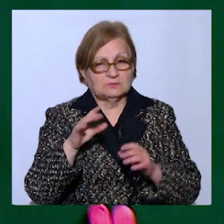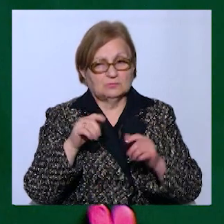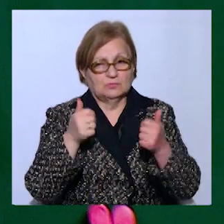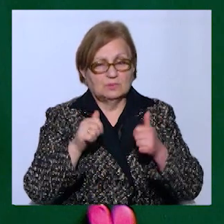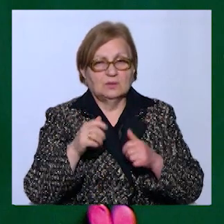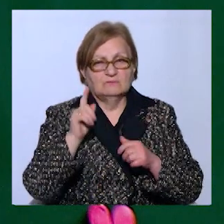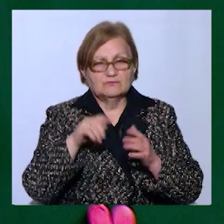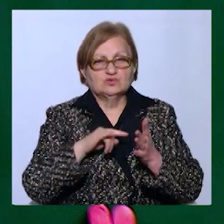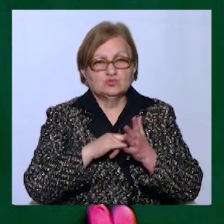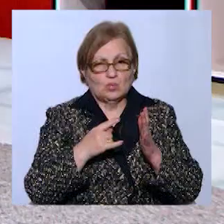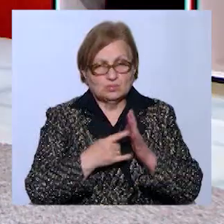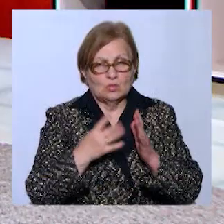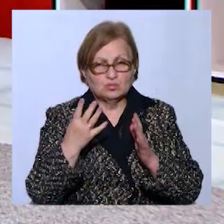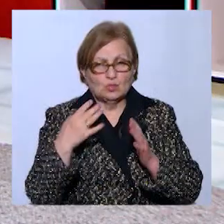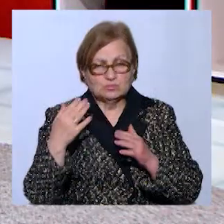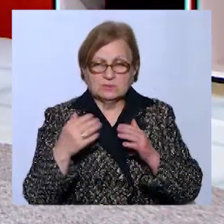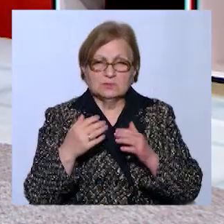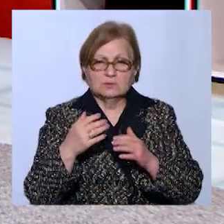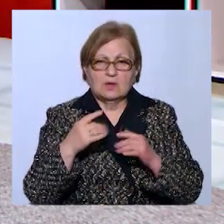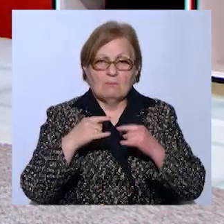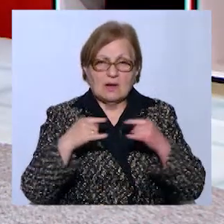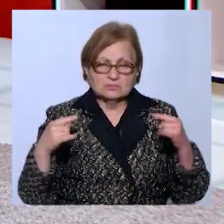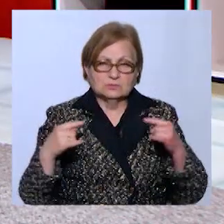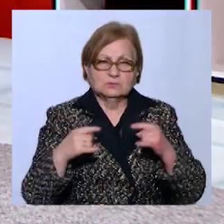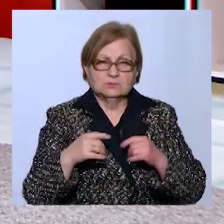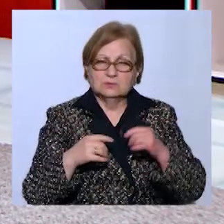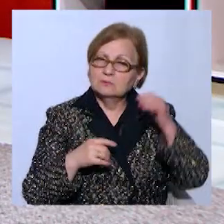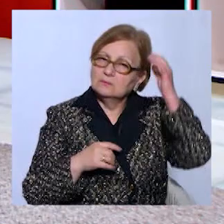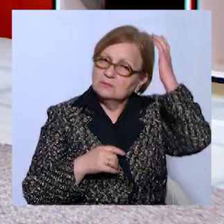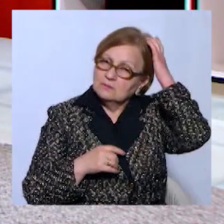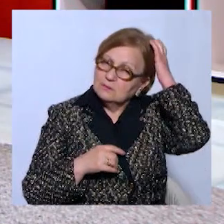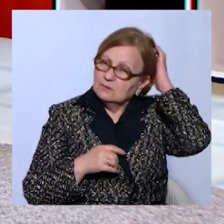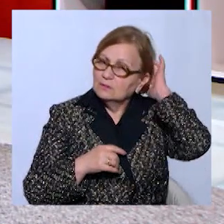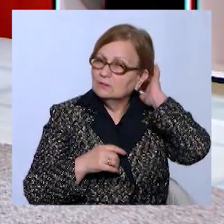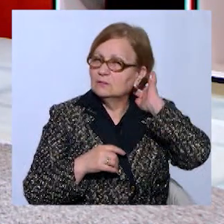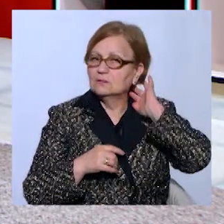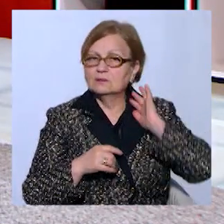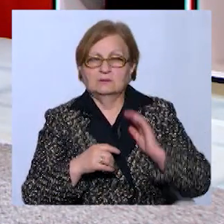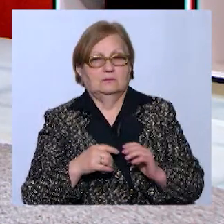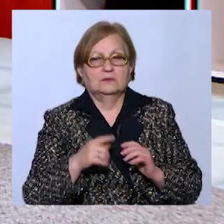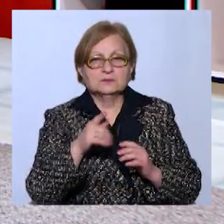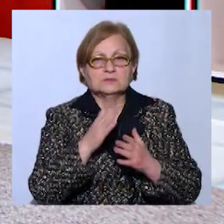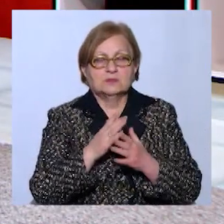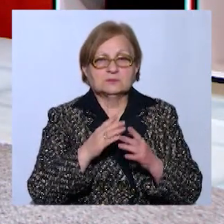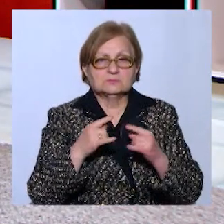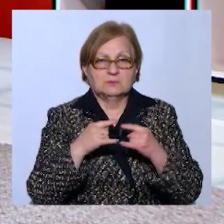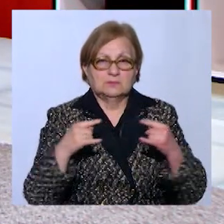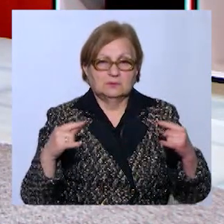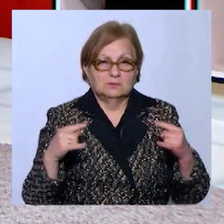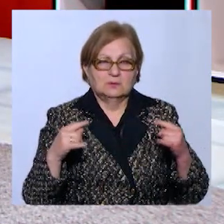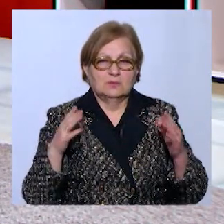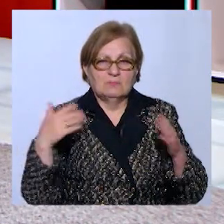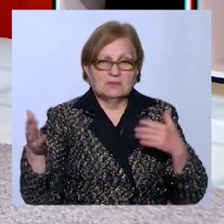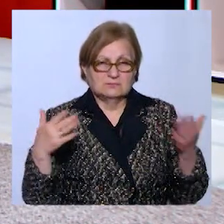ვიცნობთ ოთხკუთხედს, ჩვენ ვიცნობთ მართკუთხედს, მართკუთხედი, რომელიც არის ოთხკუთხედის კერძო სახე, რომლის მოპირდაპირე